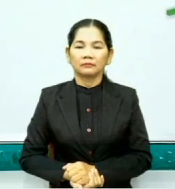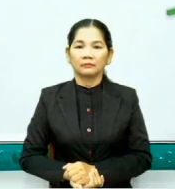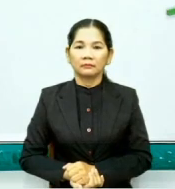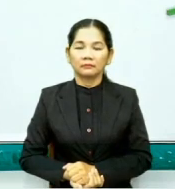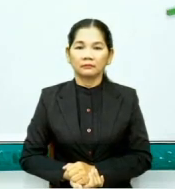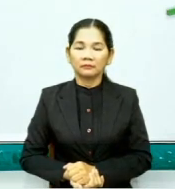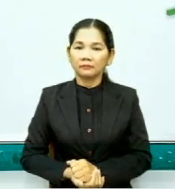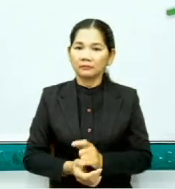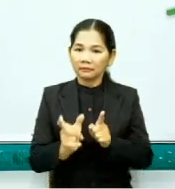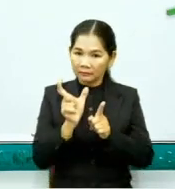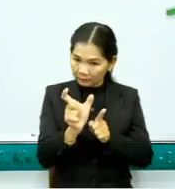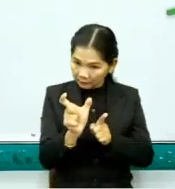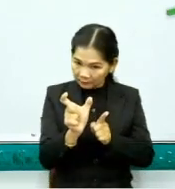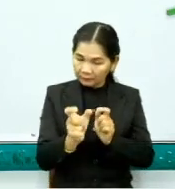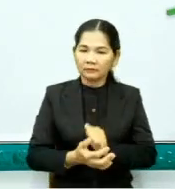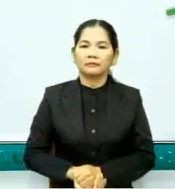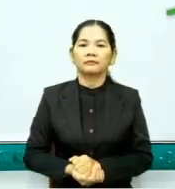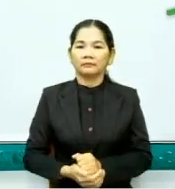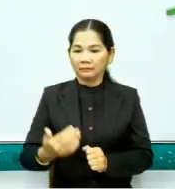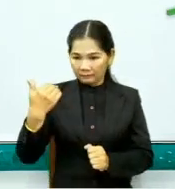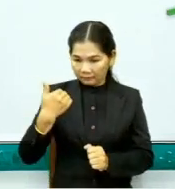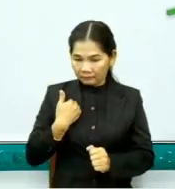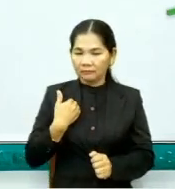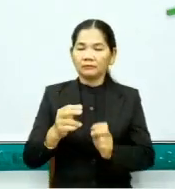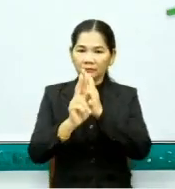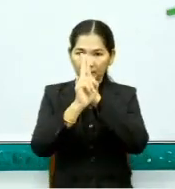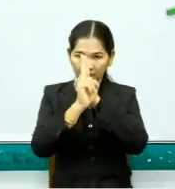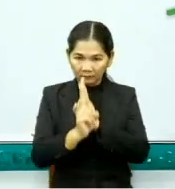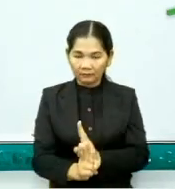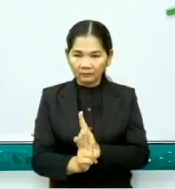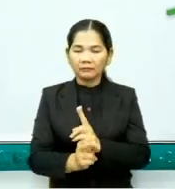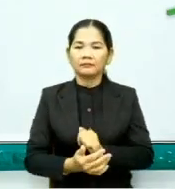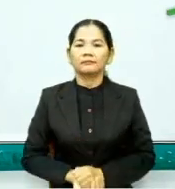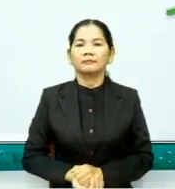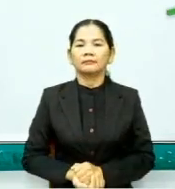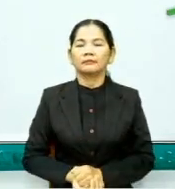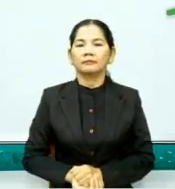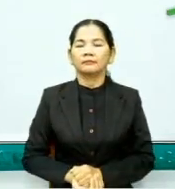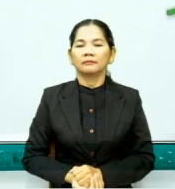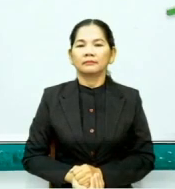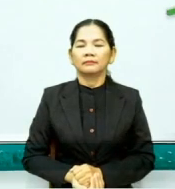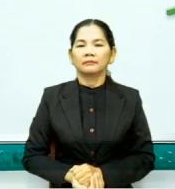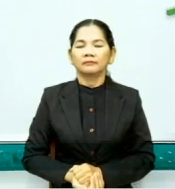Chà con đọc lìa. Miên cách tử dụ.